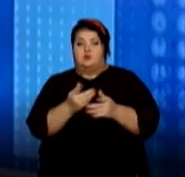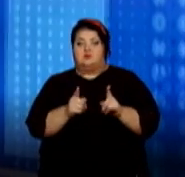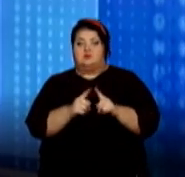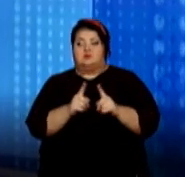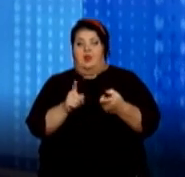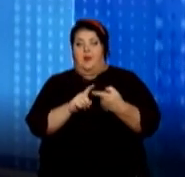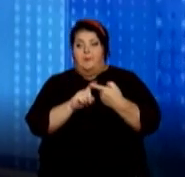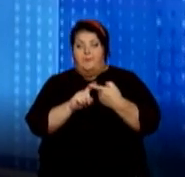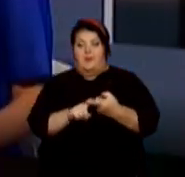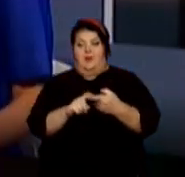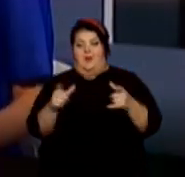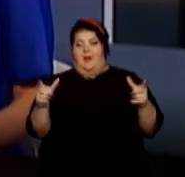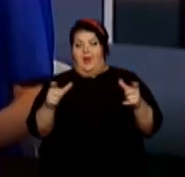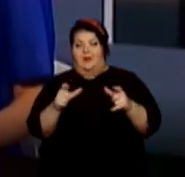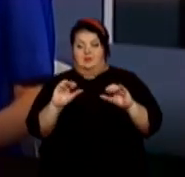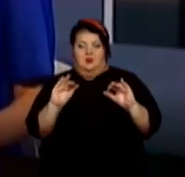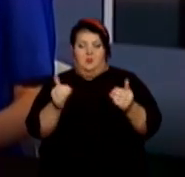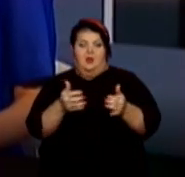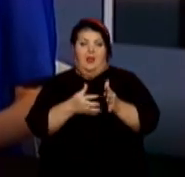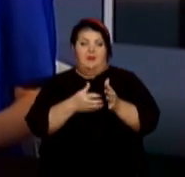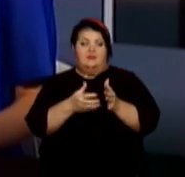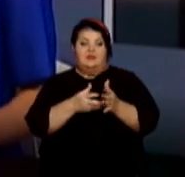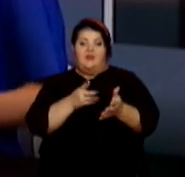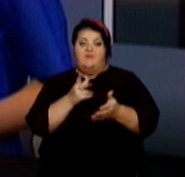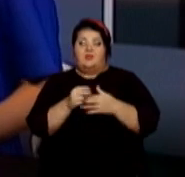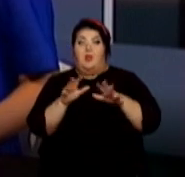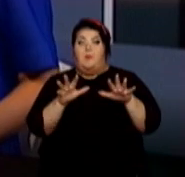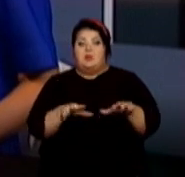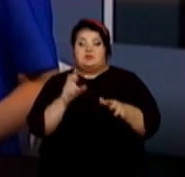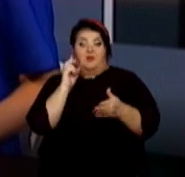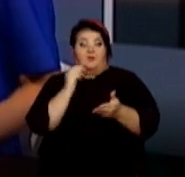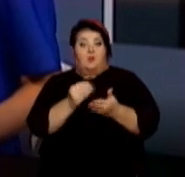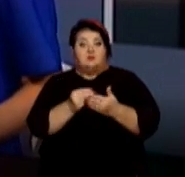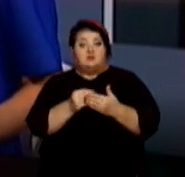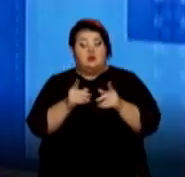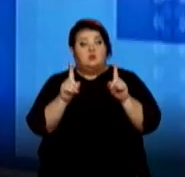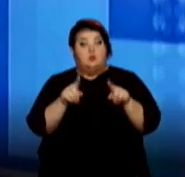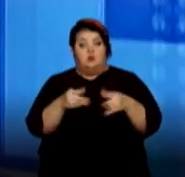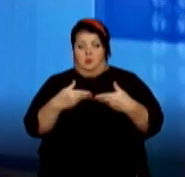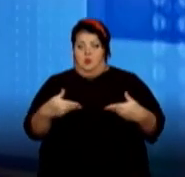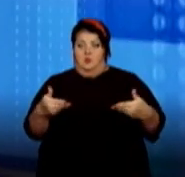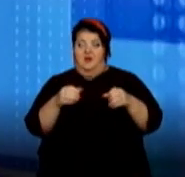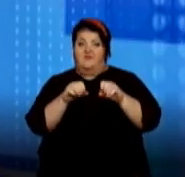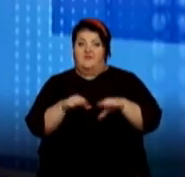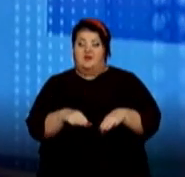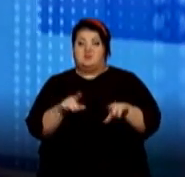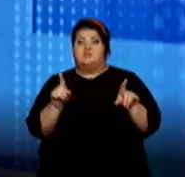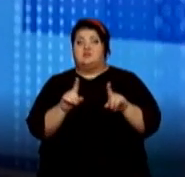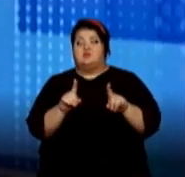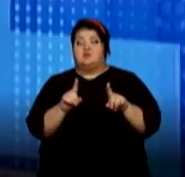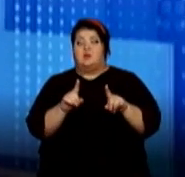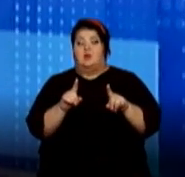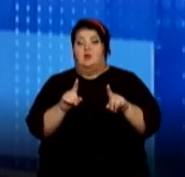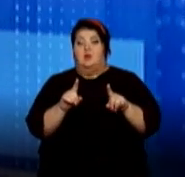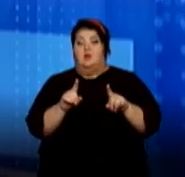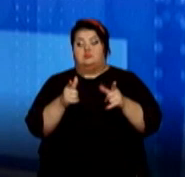пандемія, карантинні обмеження, недофінансування місцевого бюджету, і тому ми вирішили, точніше вирішили,